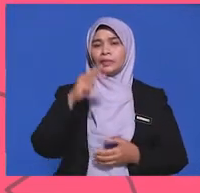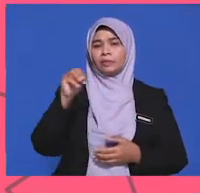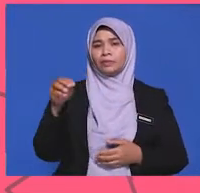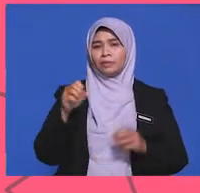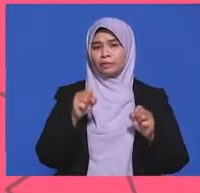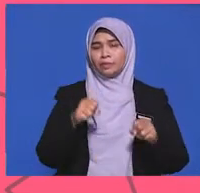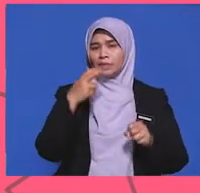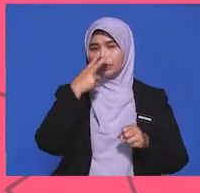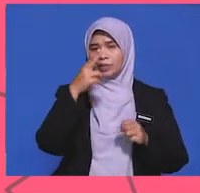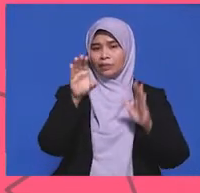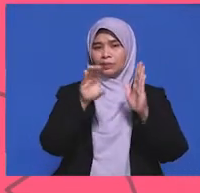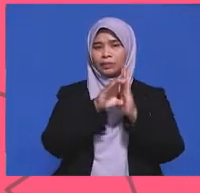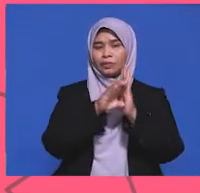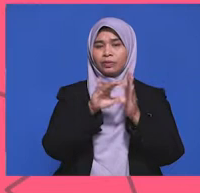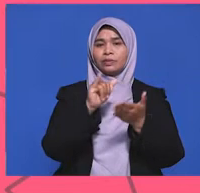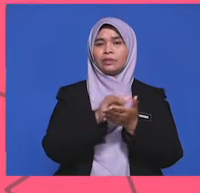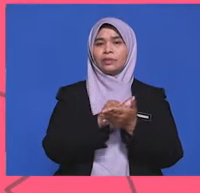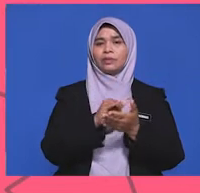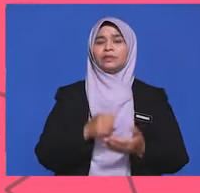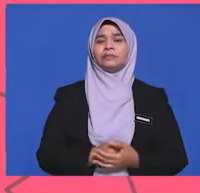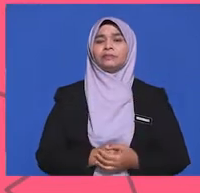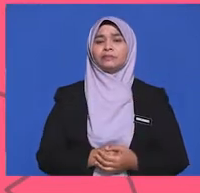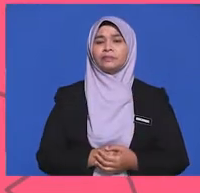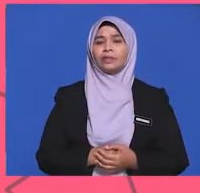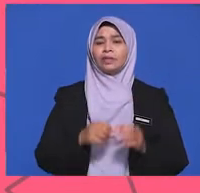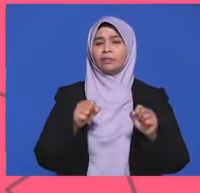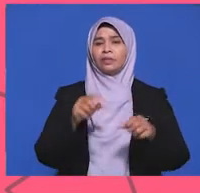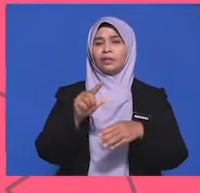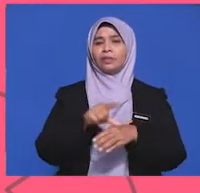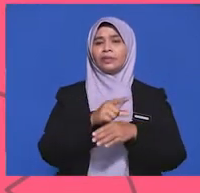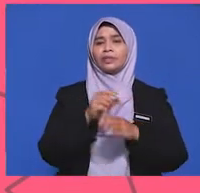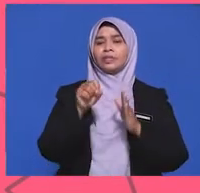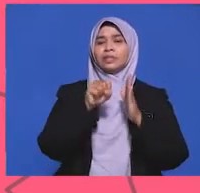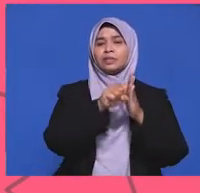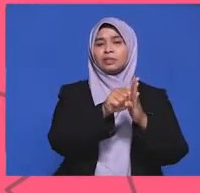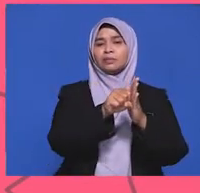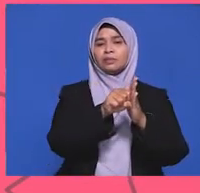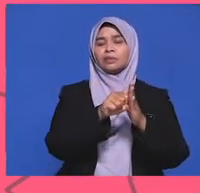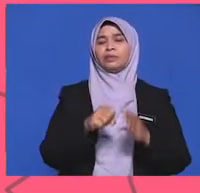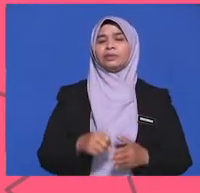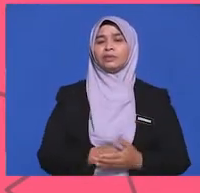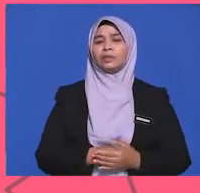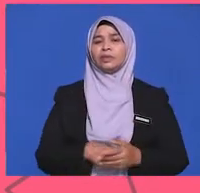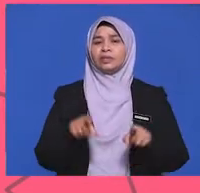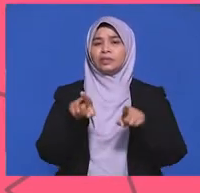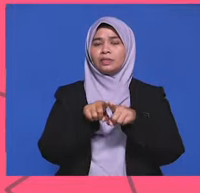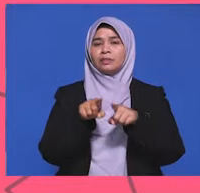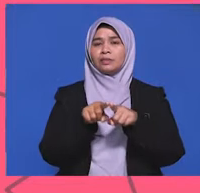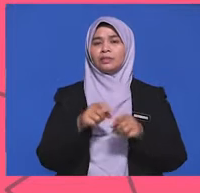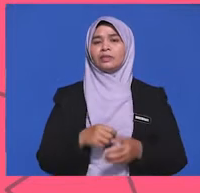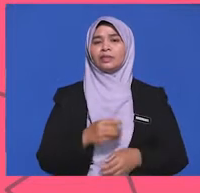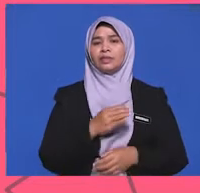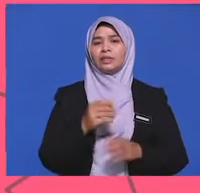berikut. Dalam if, else if, kita boleh gunakan simbol operator seperti sama dengan